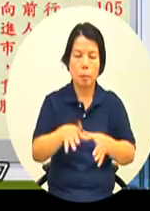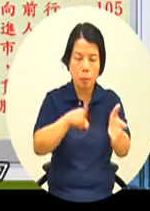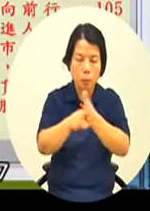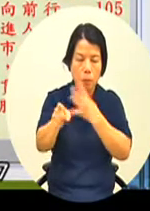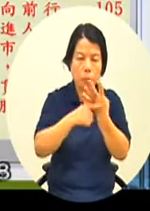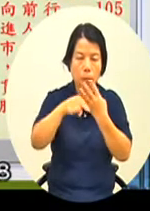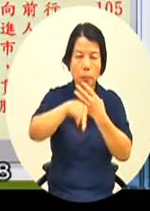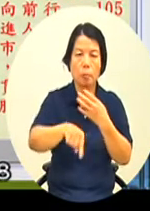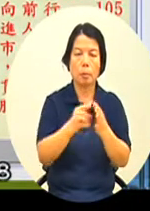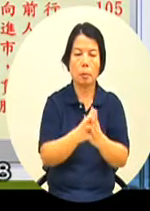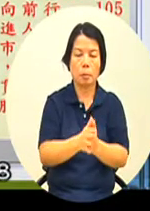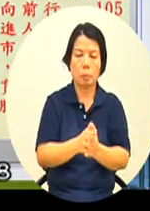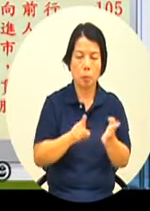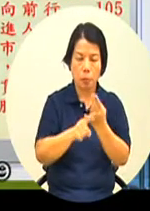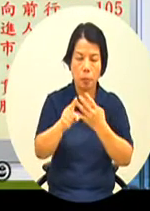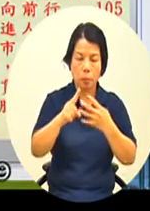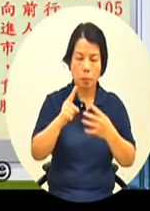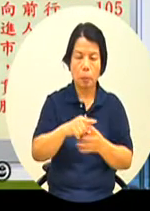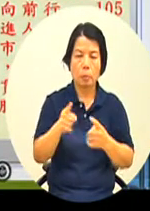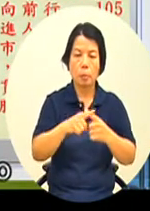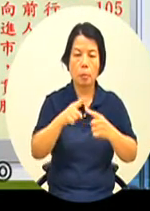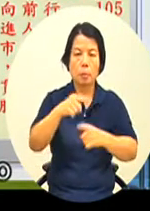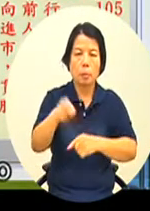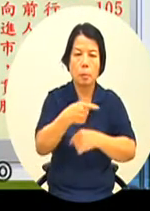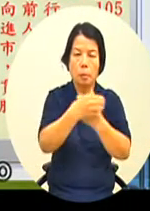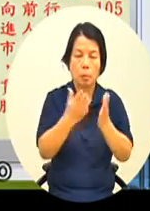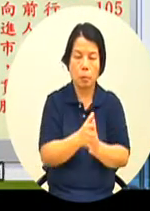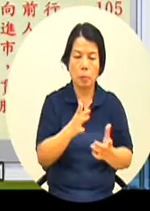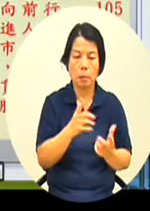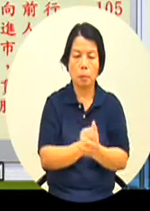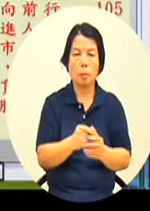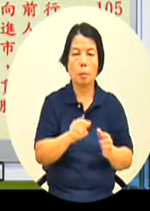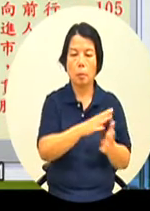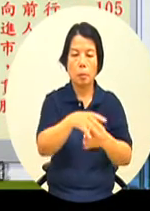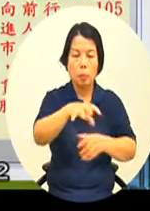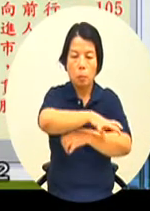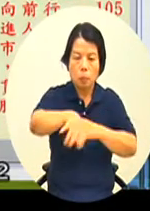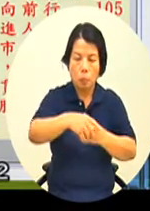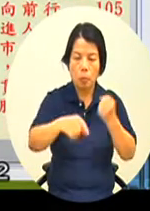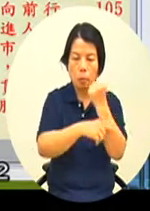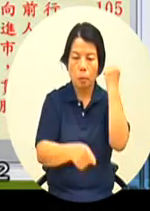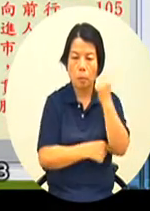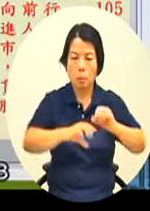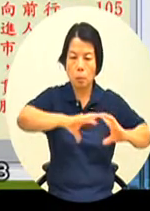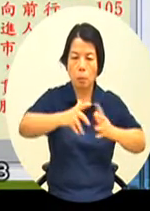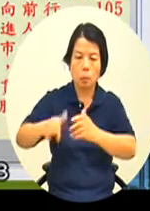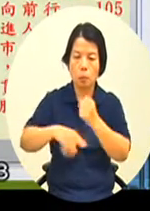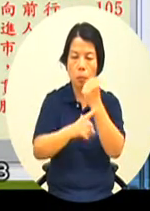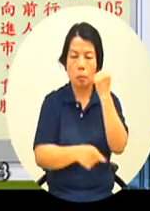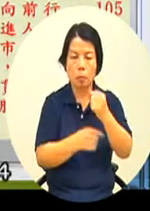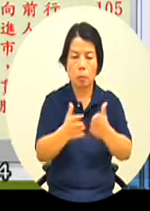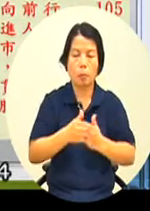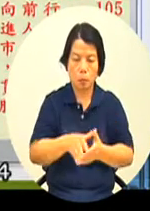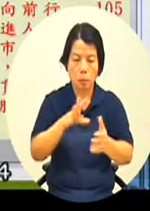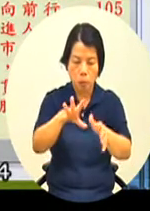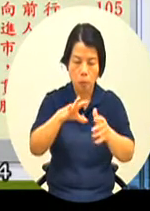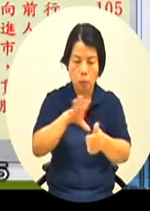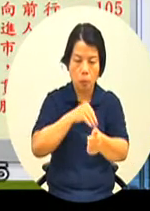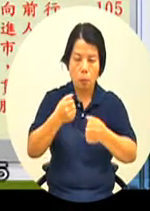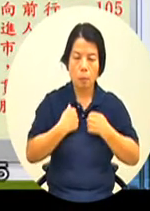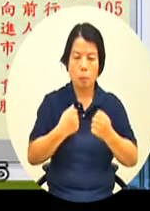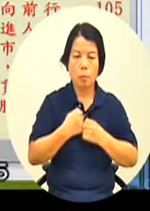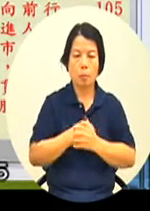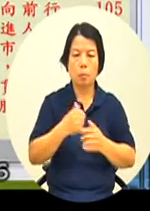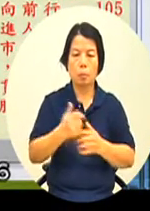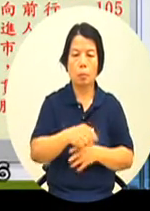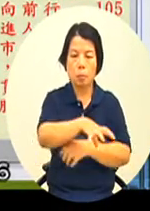强化人事的专业能力，我们办理了认本全省法规及相关实务研习，一共有6个班级。另外，